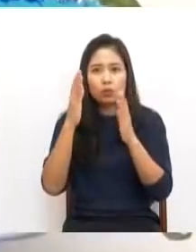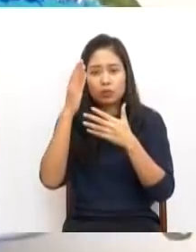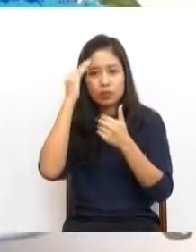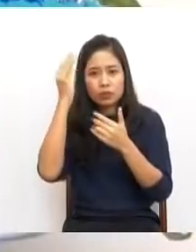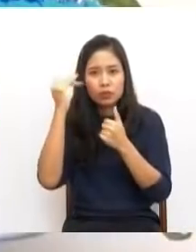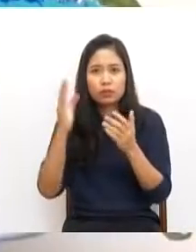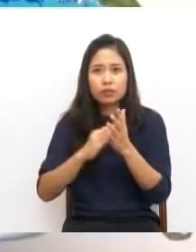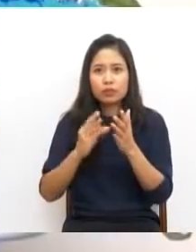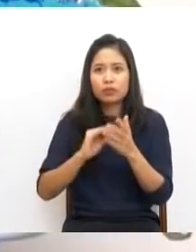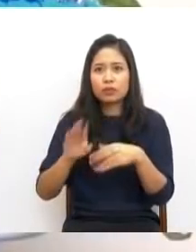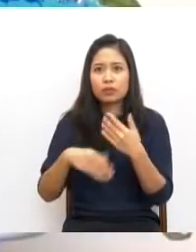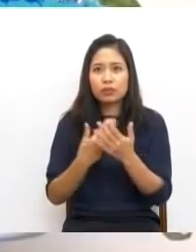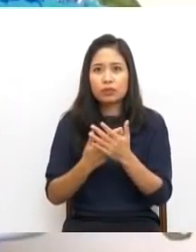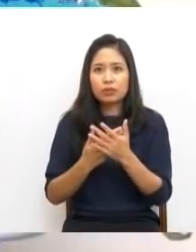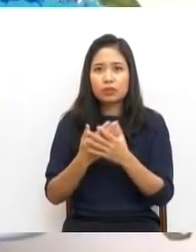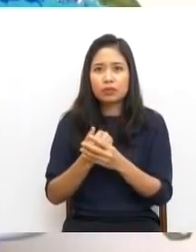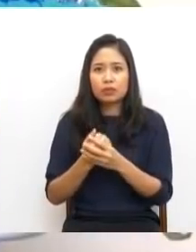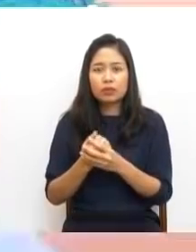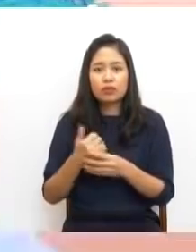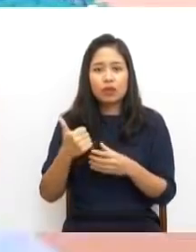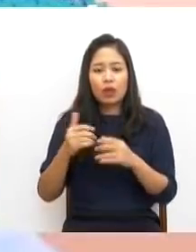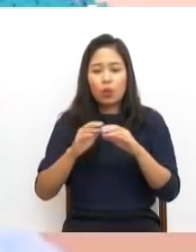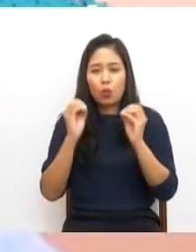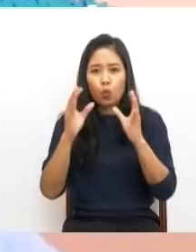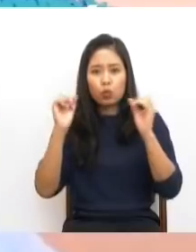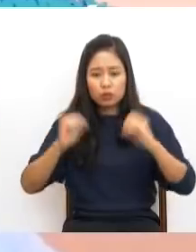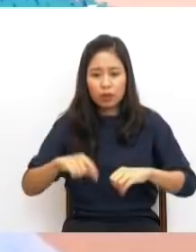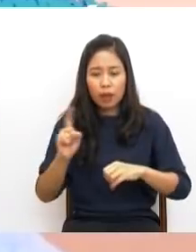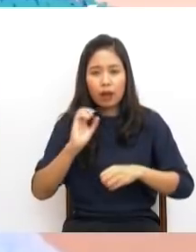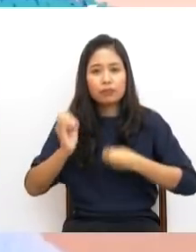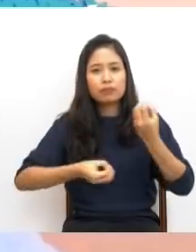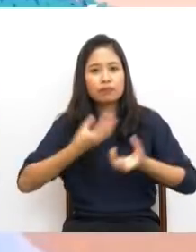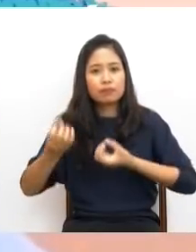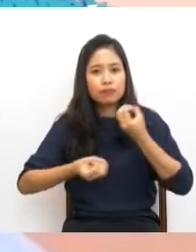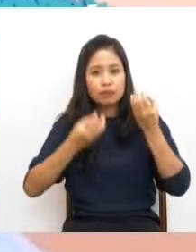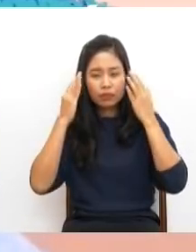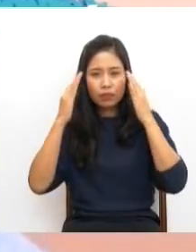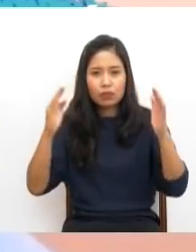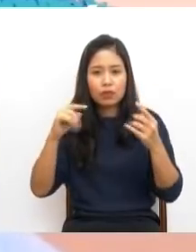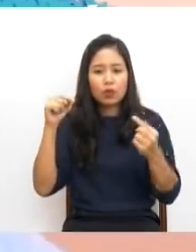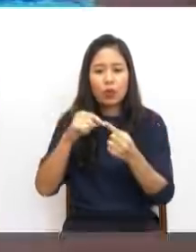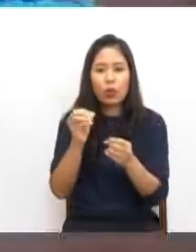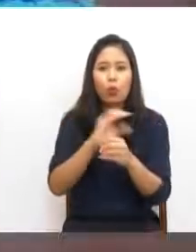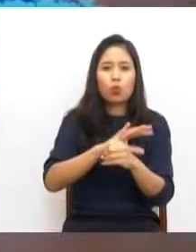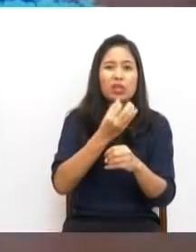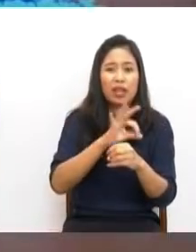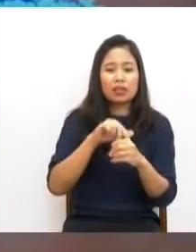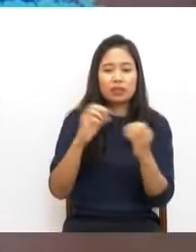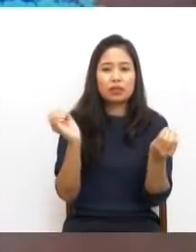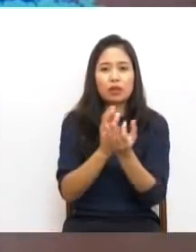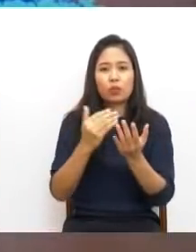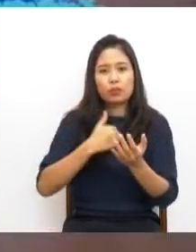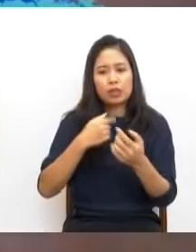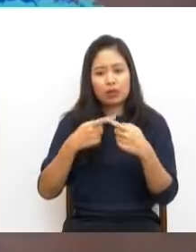ามารถที่จะรองรับได้เราก็เลยมองเห็นความต้องการของคุณครูว่าแม้ว่าจะอยู่ในช่วงสถานการณ์โควิดรวมทั้งในช่วงของการแ